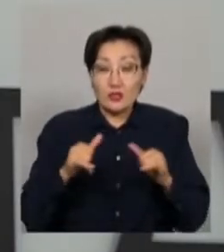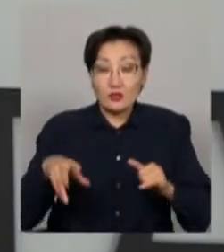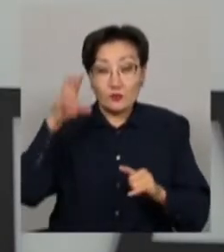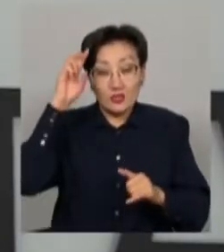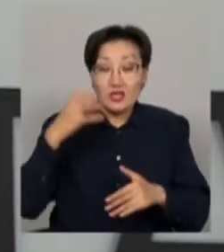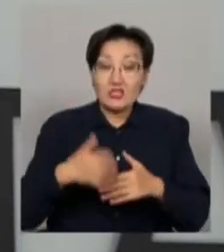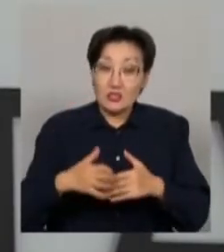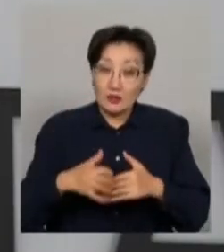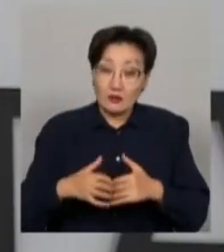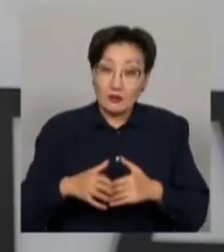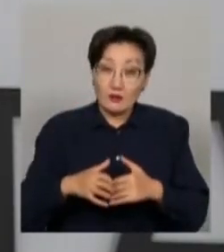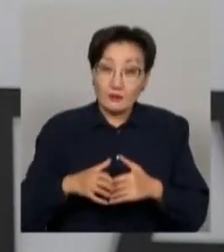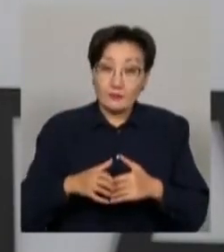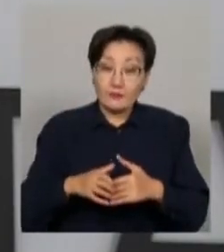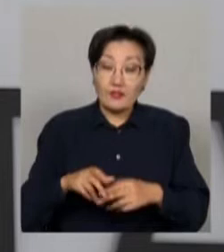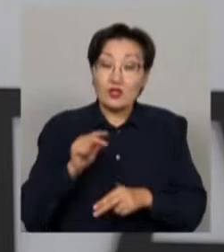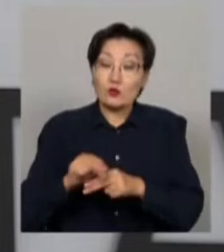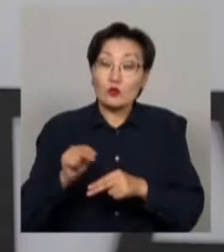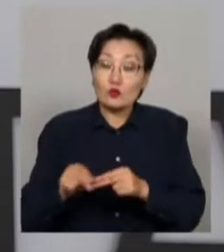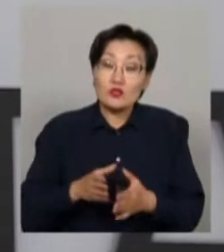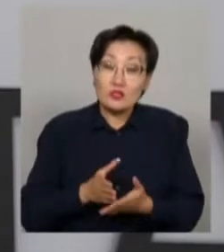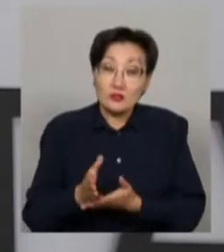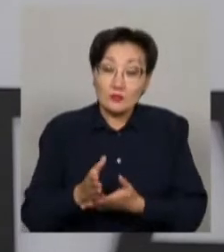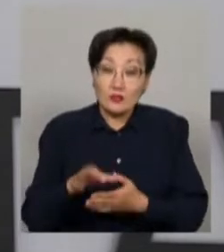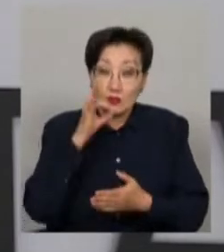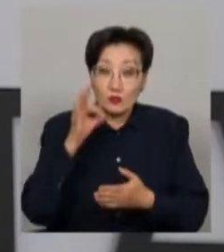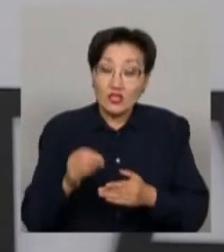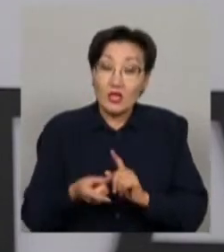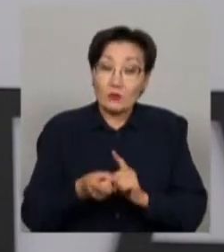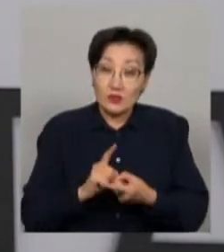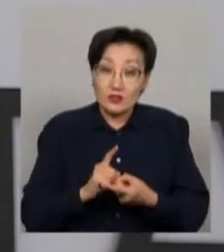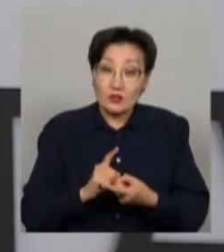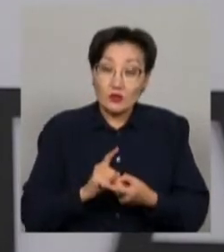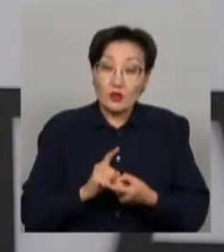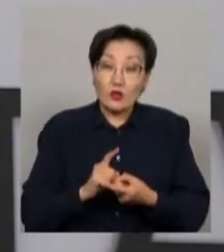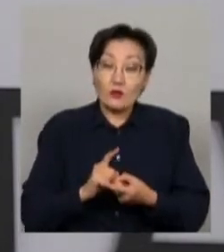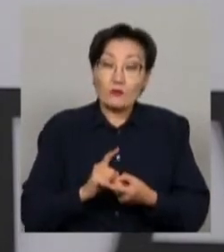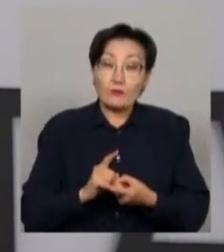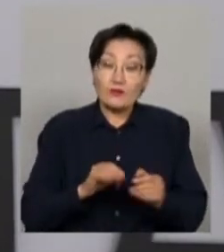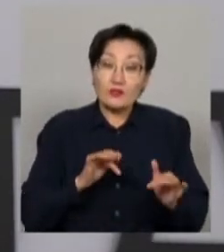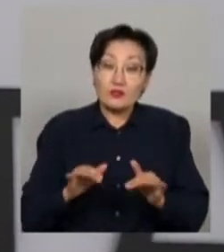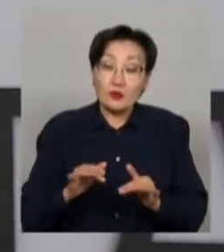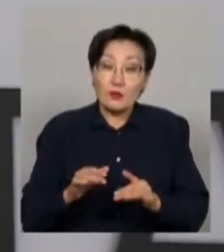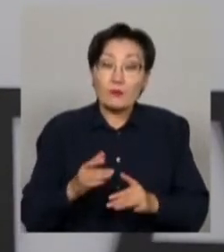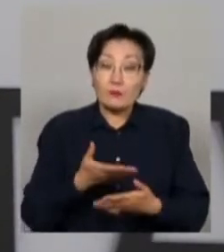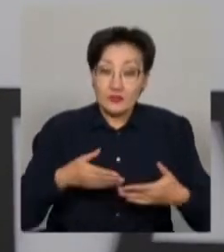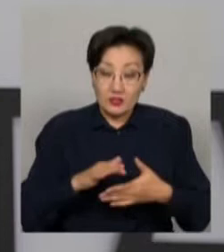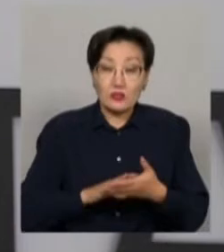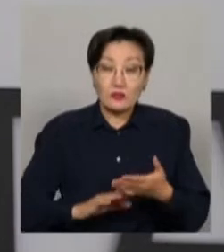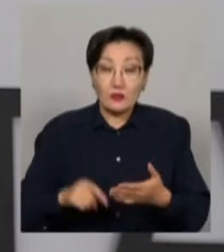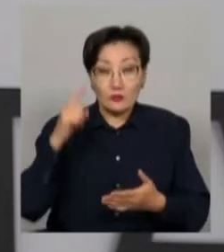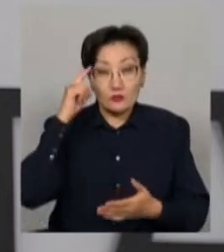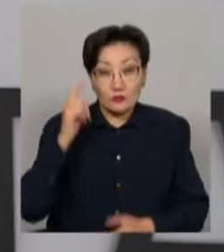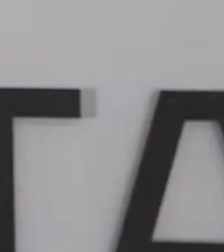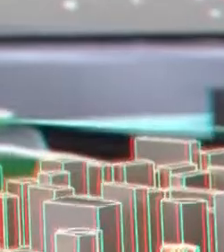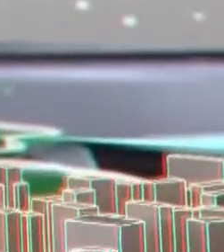арасындағы оқыту саласындағы тәжірибе алмасу үрдісін біз жалғастырамыз деген үміттеміз.